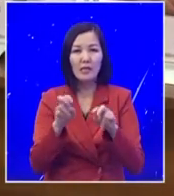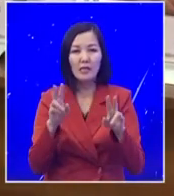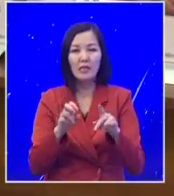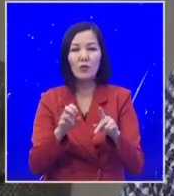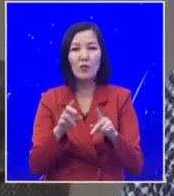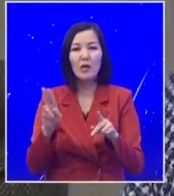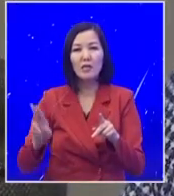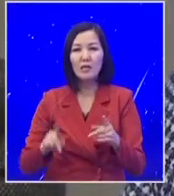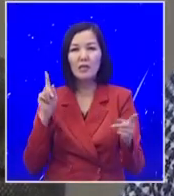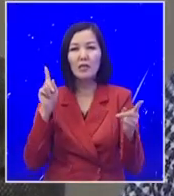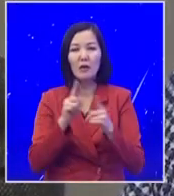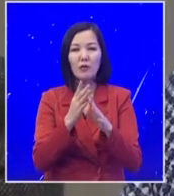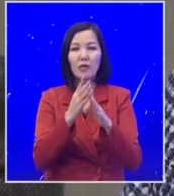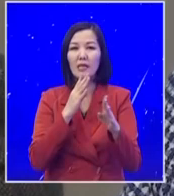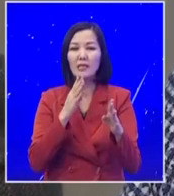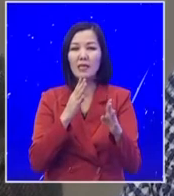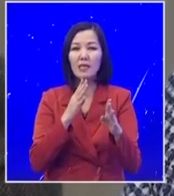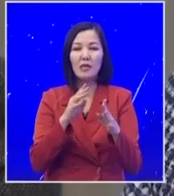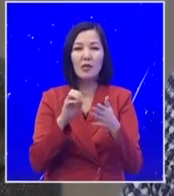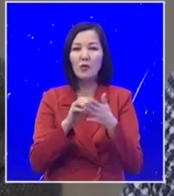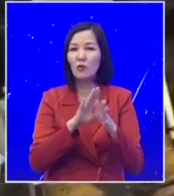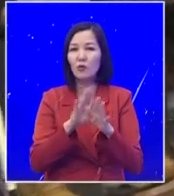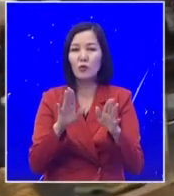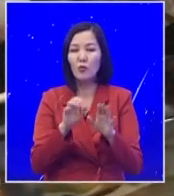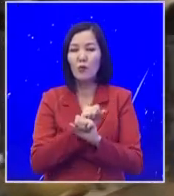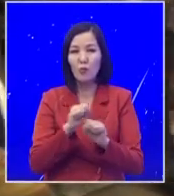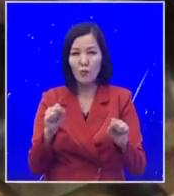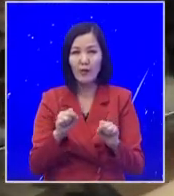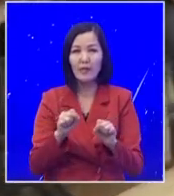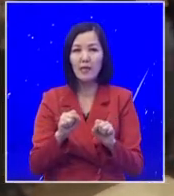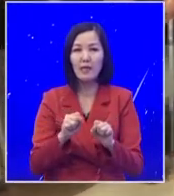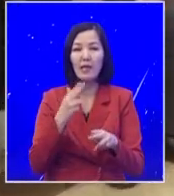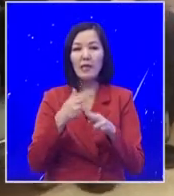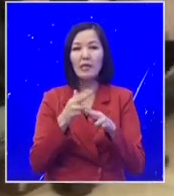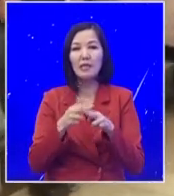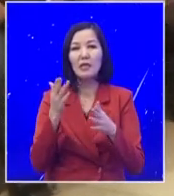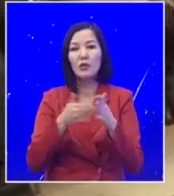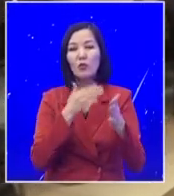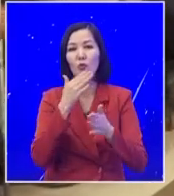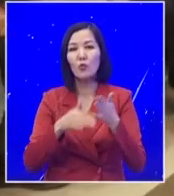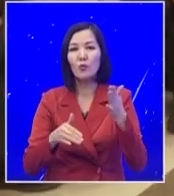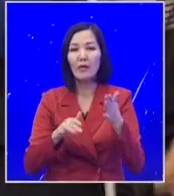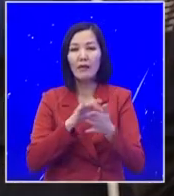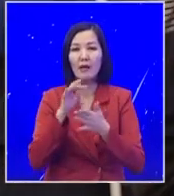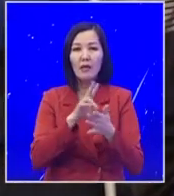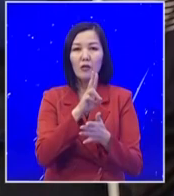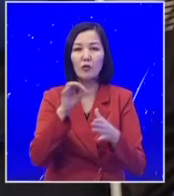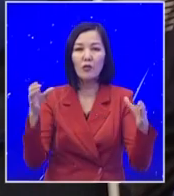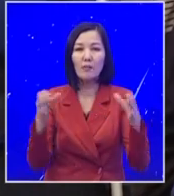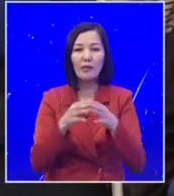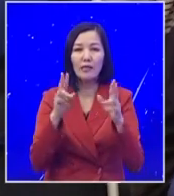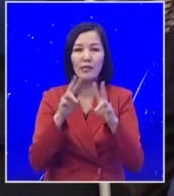қабылдауына кезексіз қабылдануы шарт. Кембағал жандардың жолындағы бұл кедергілерді жою мәселесі қалалық Нұр Отан партиясында